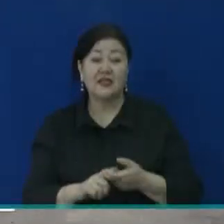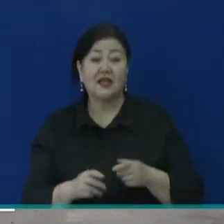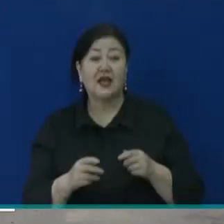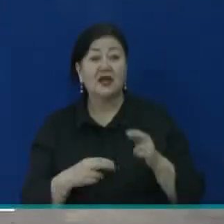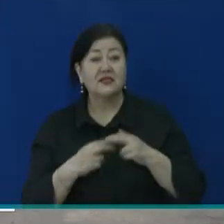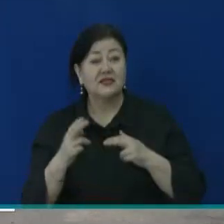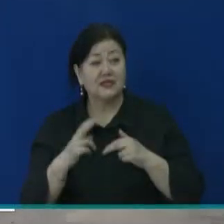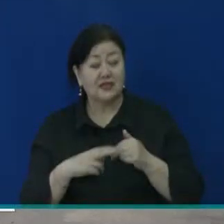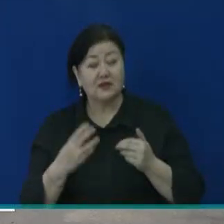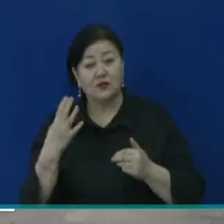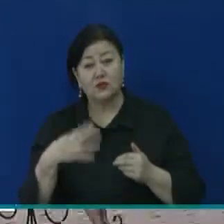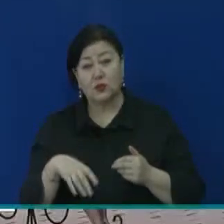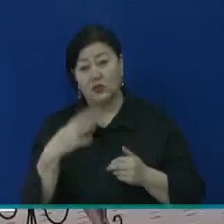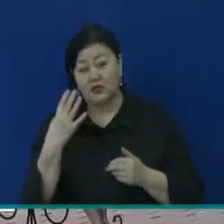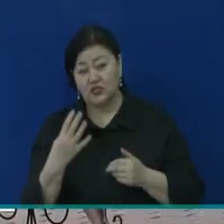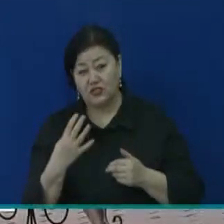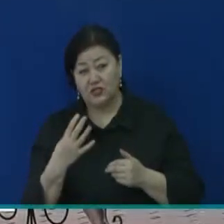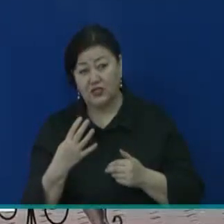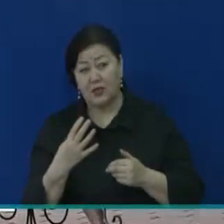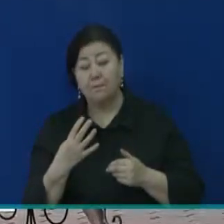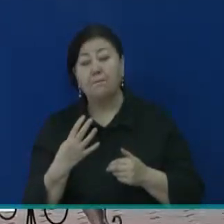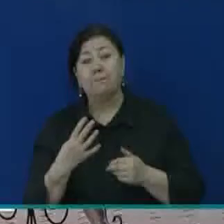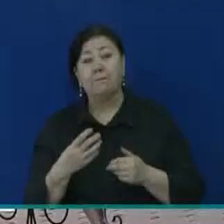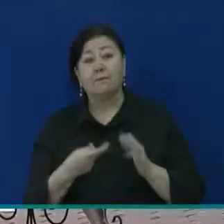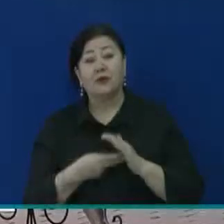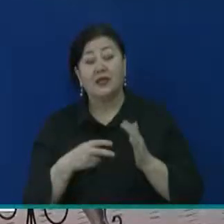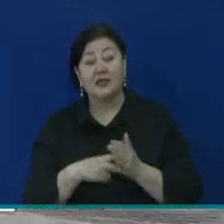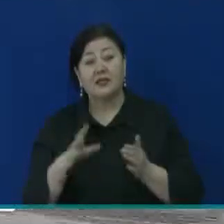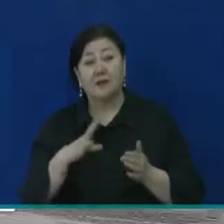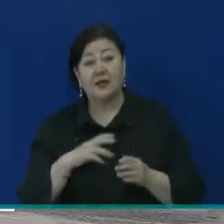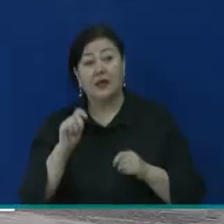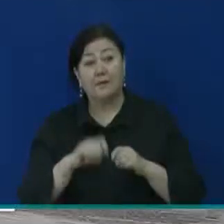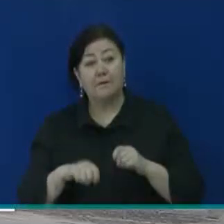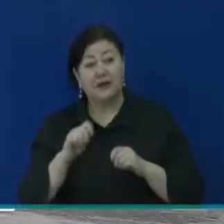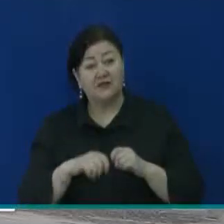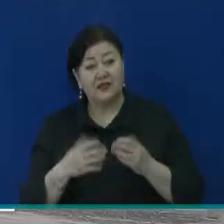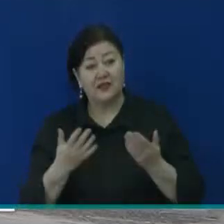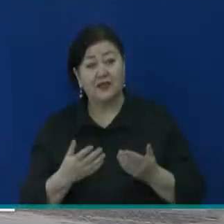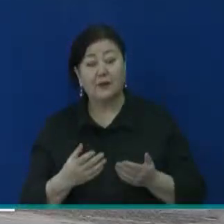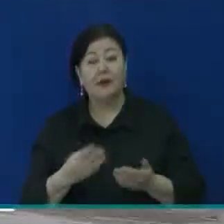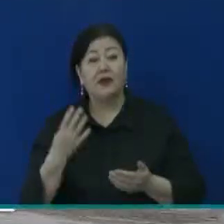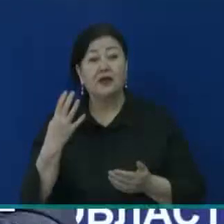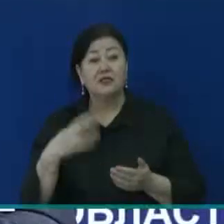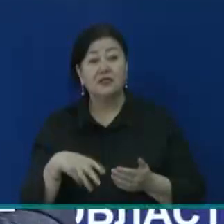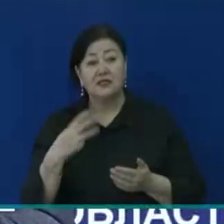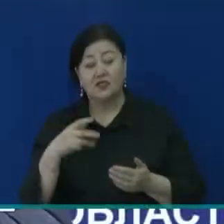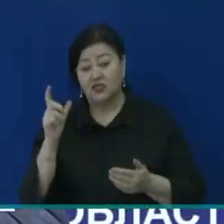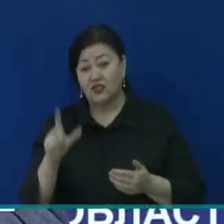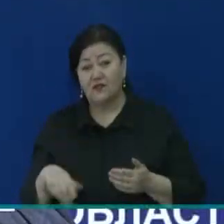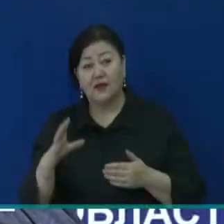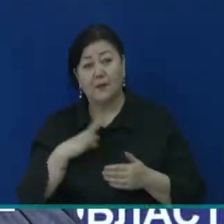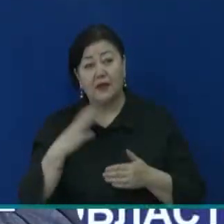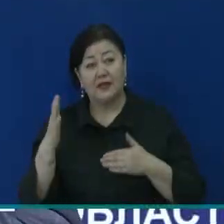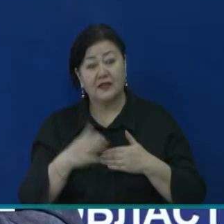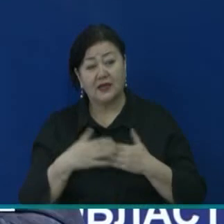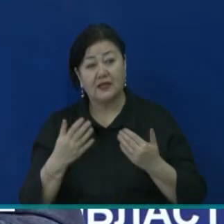сала бойынша 46 жоспардан тыс тексеру жүргізілді. Оның шеңберінде 32 субъект әкімшілік жауапкершілікке тартылды. Как показал анализ,